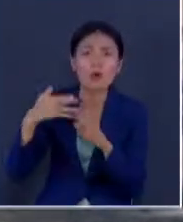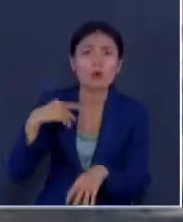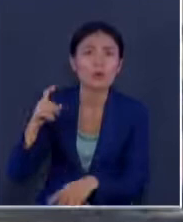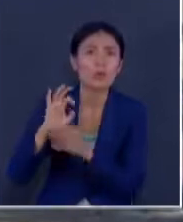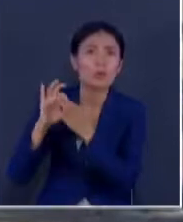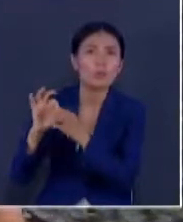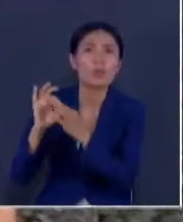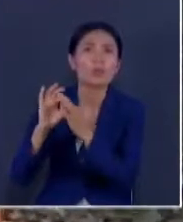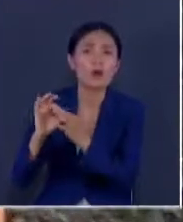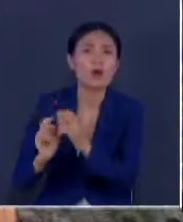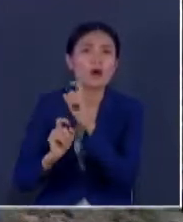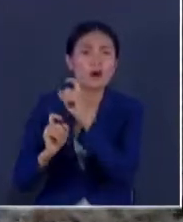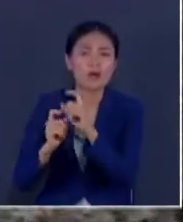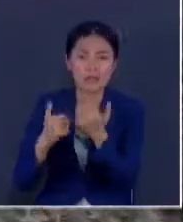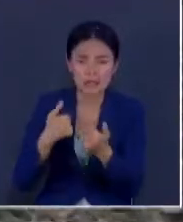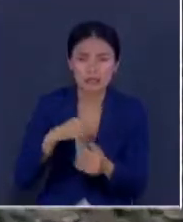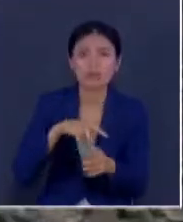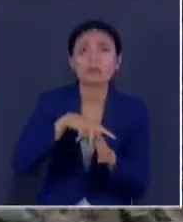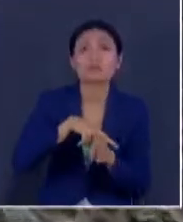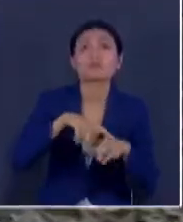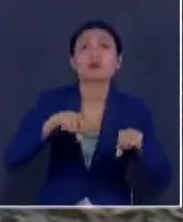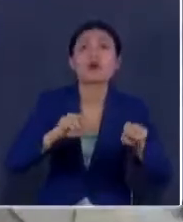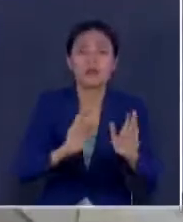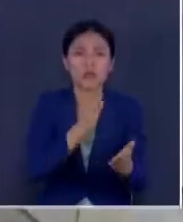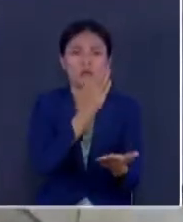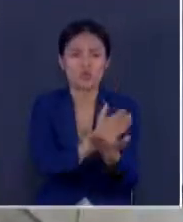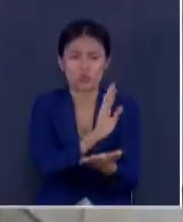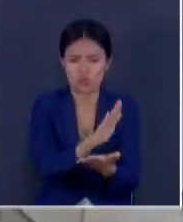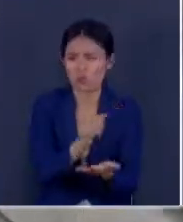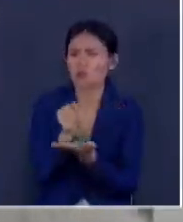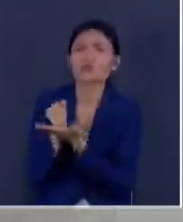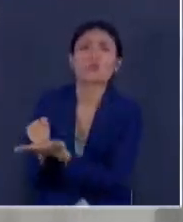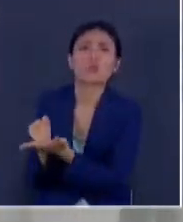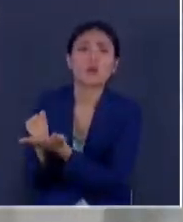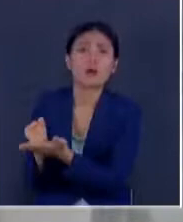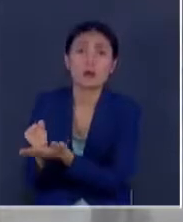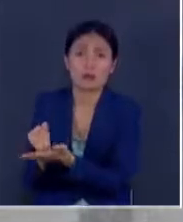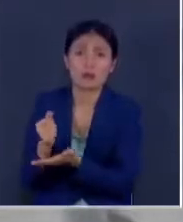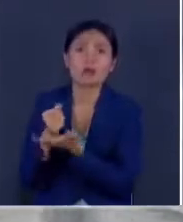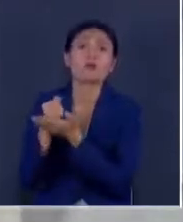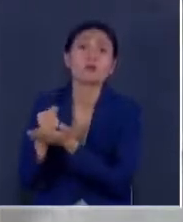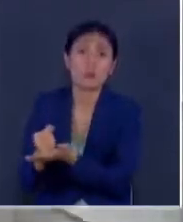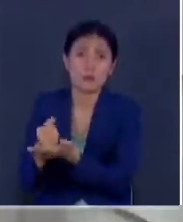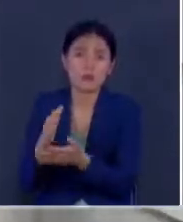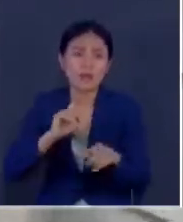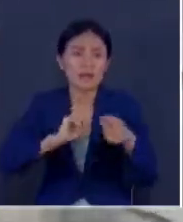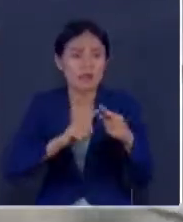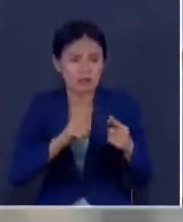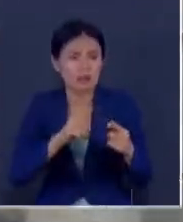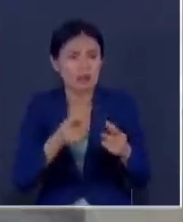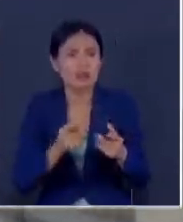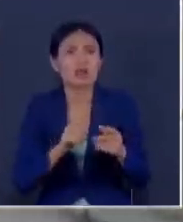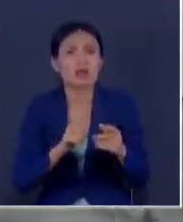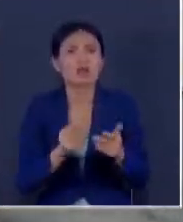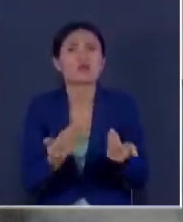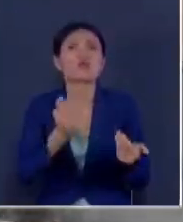มหรือว่าเกิดอันตรายได้ก็เลยบอกนะคะว่าให้เพื่อนเนี่ยหยุดรถเพื่อจะลงไปช่วยแล้วก็ให้เพื่อนๆที่มาด้วยกันเนี่ยไปส่งลูกชายเจ้าของร้านไปโรงเรียนแทน